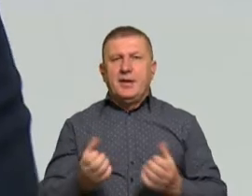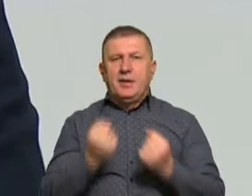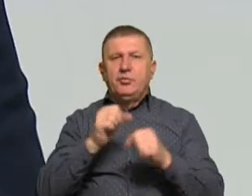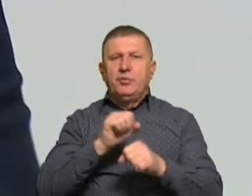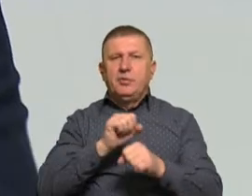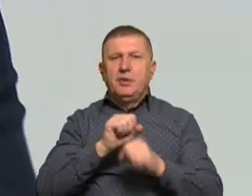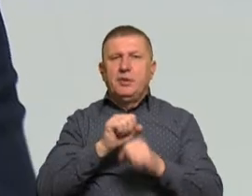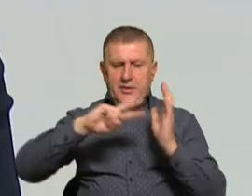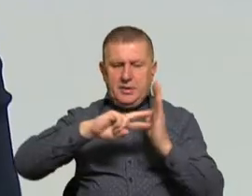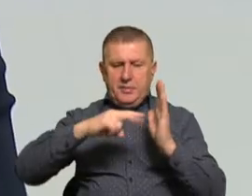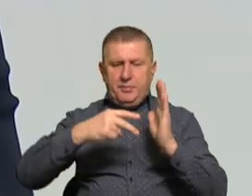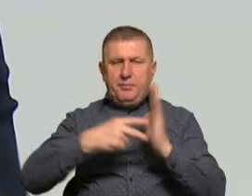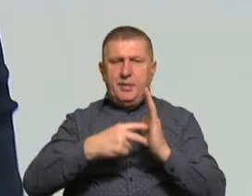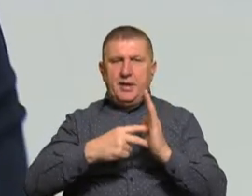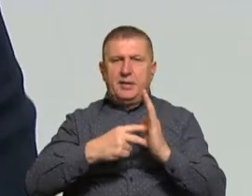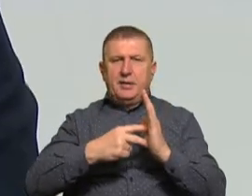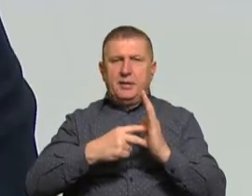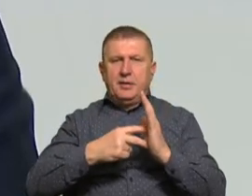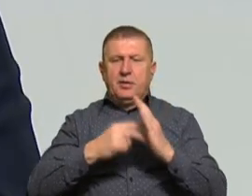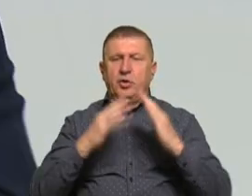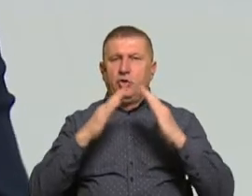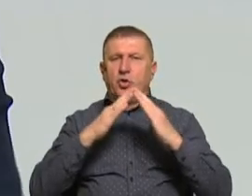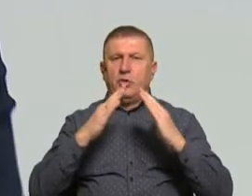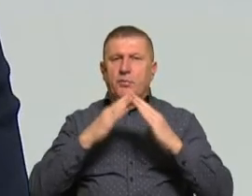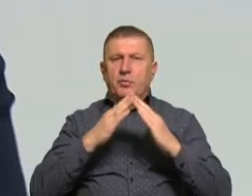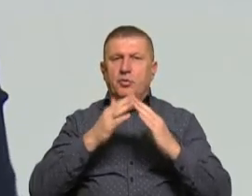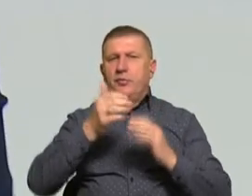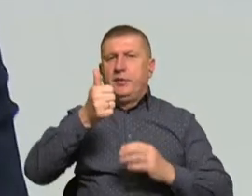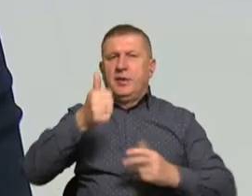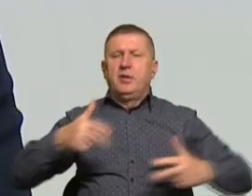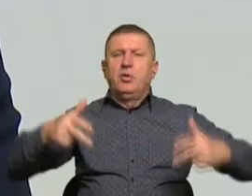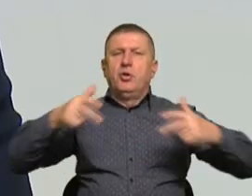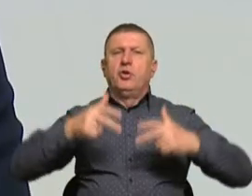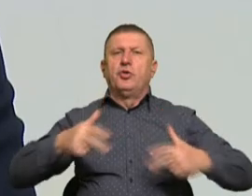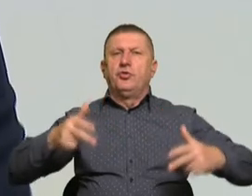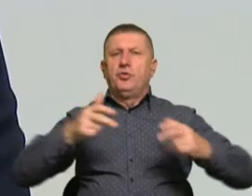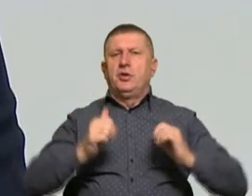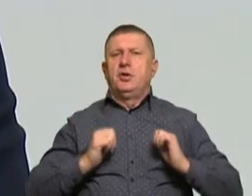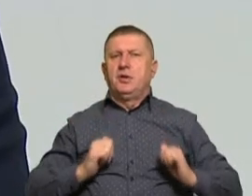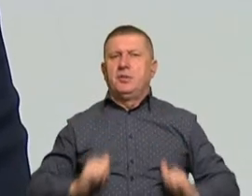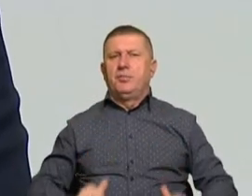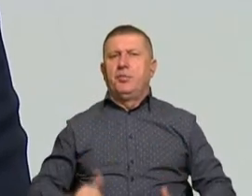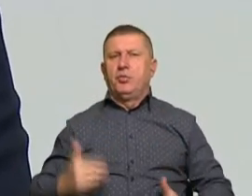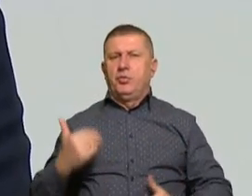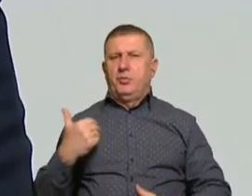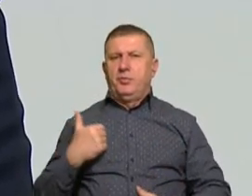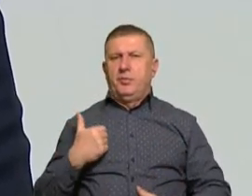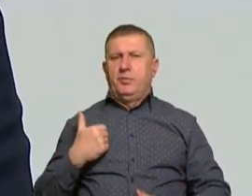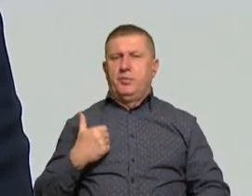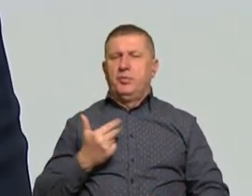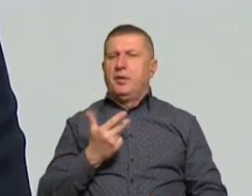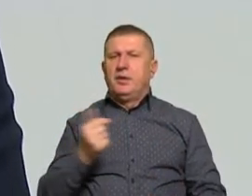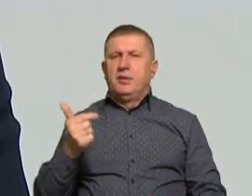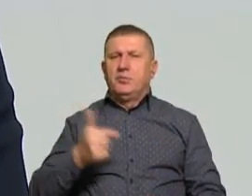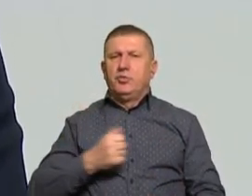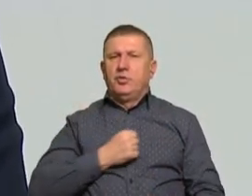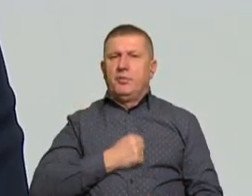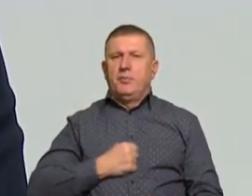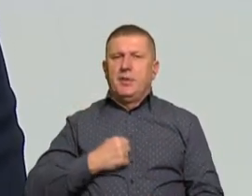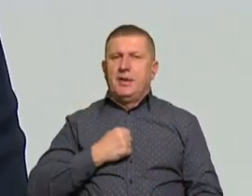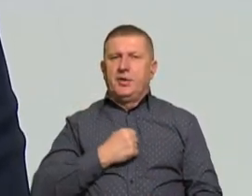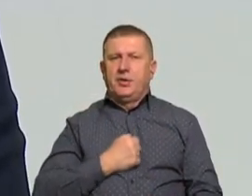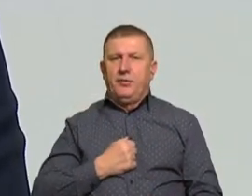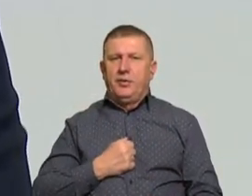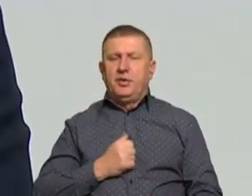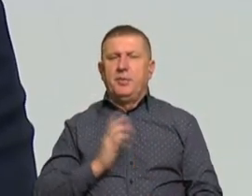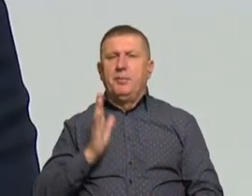plan wtedy w dzielnicy domków jednorodzinnych, tak? Mielibyśmy spokój, mieszkańcy mogliby się nie martwić o to, że za chwilę za płotem ktoś im